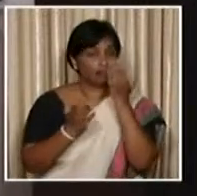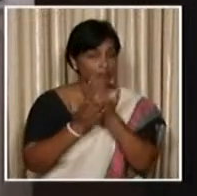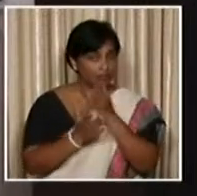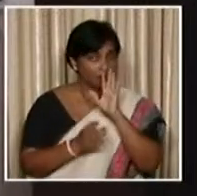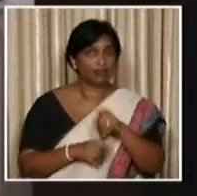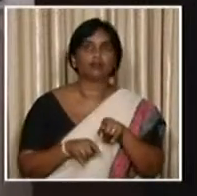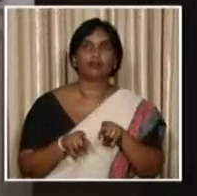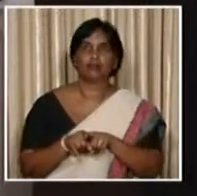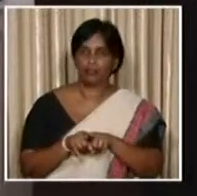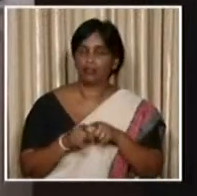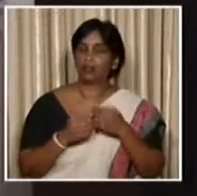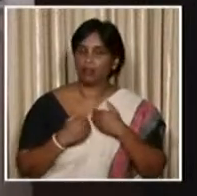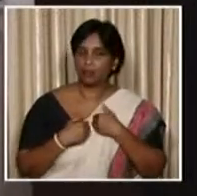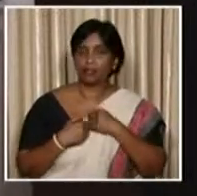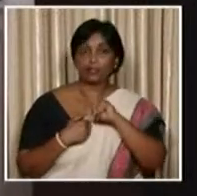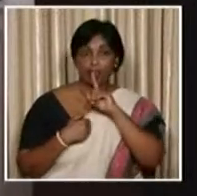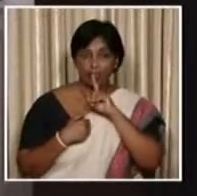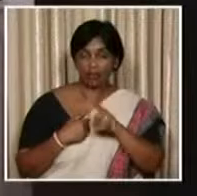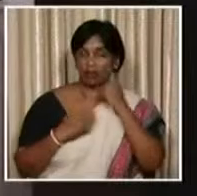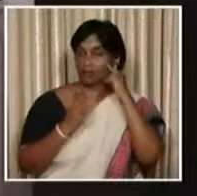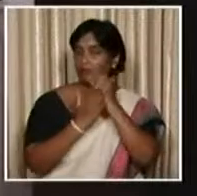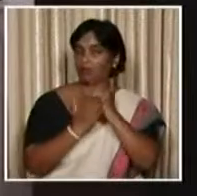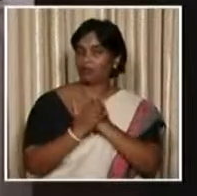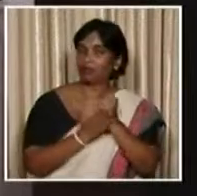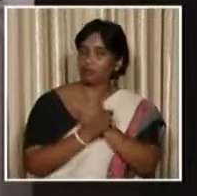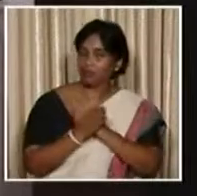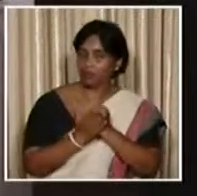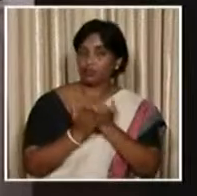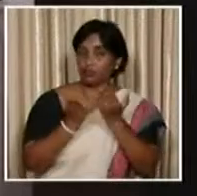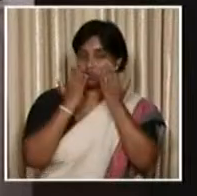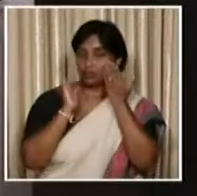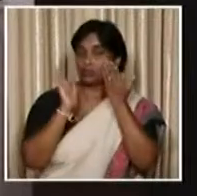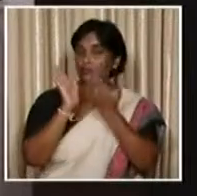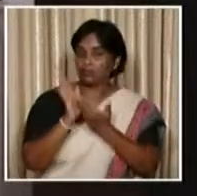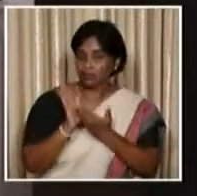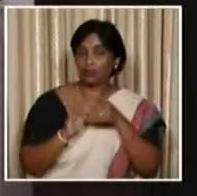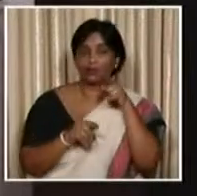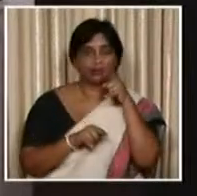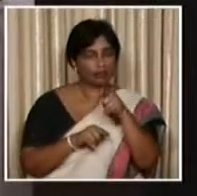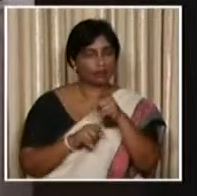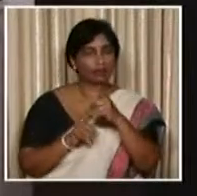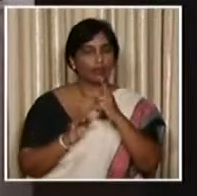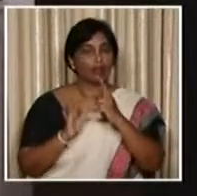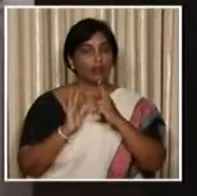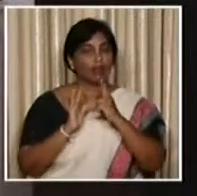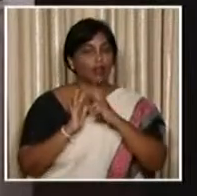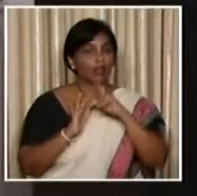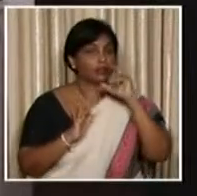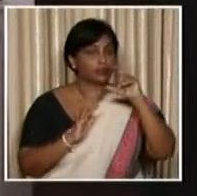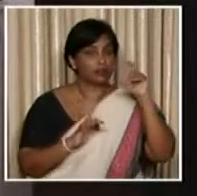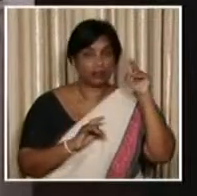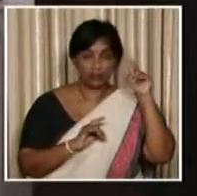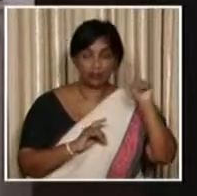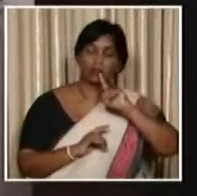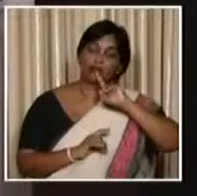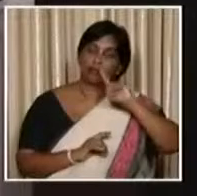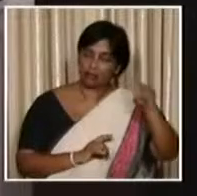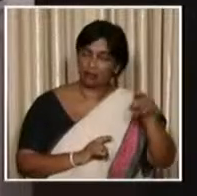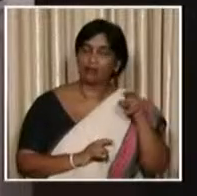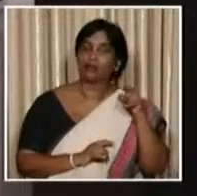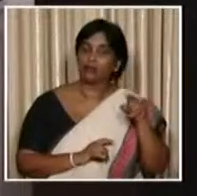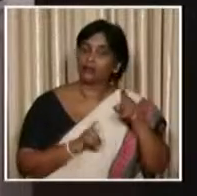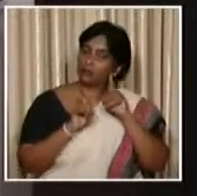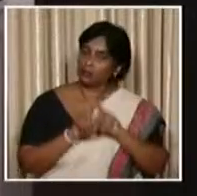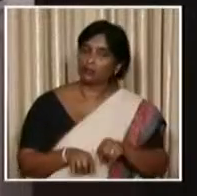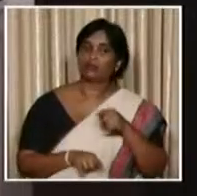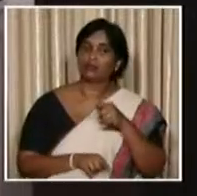ඉදිරිපත් කරලා මම ඉදිරිපත් කරපු කරුණු කාරණා සාක්ෂිත් ඉදිරිපත් කරලා ඔබතුමා ජාත්‍යන්තර ක්‍රිකට් කවුන්සිලයට කතා කරලා ඒ